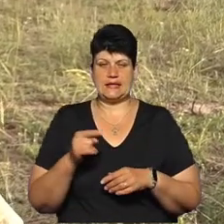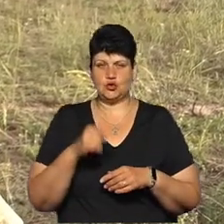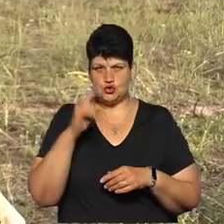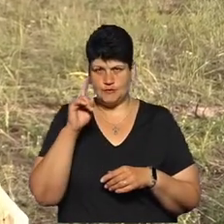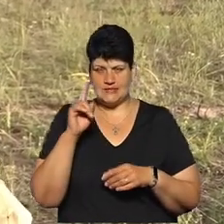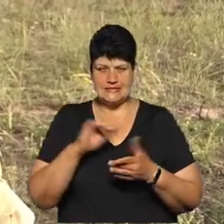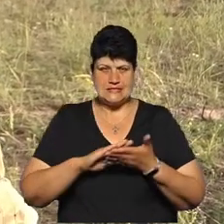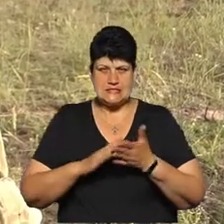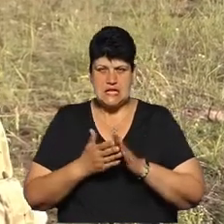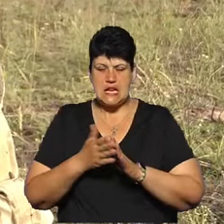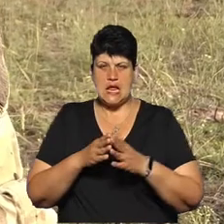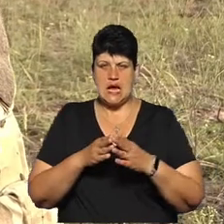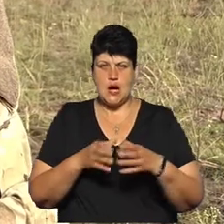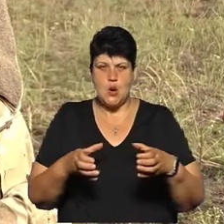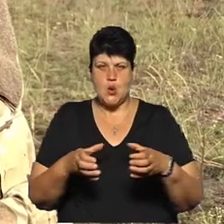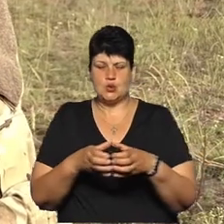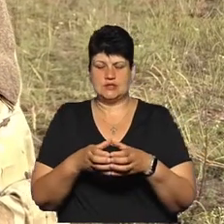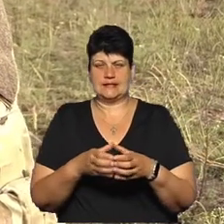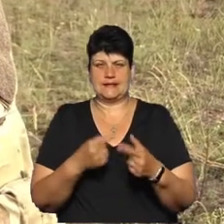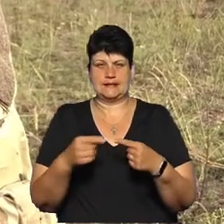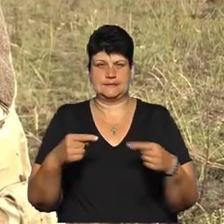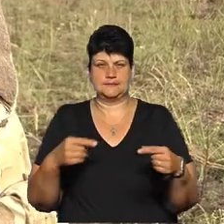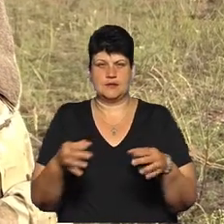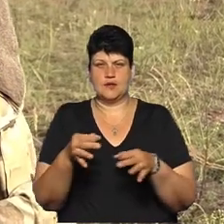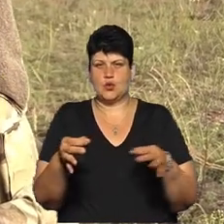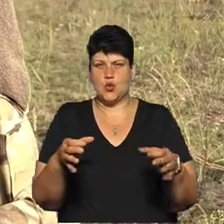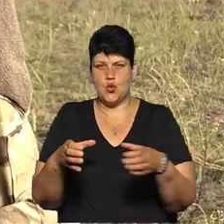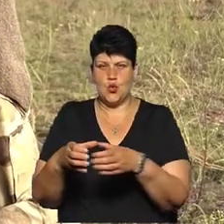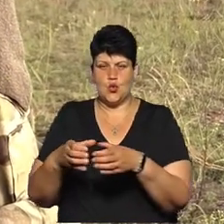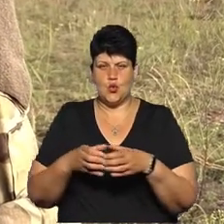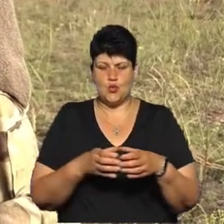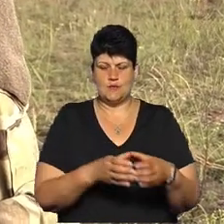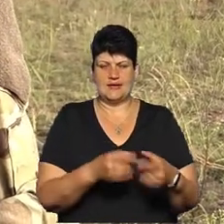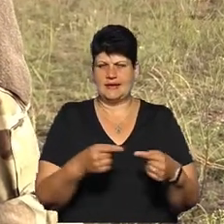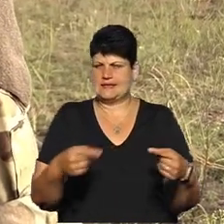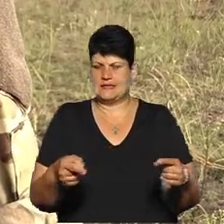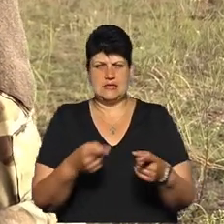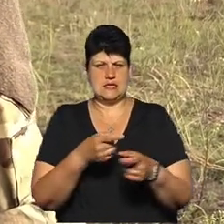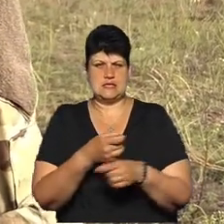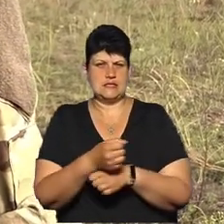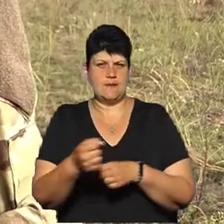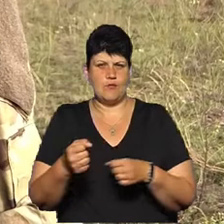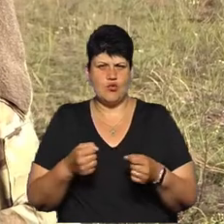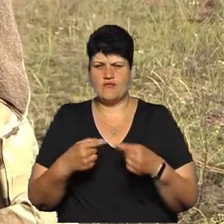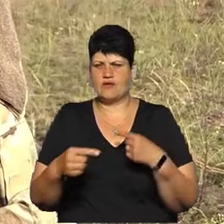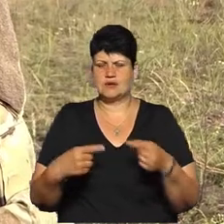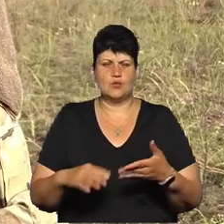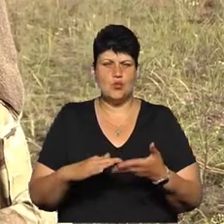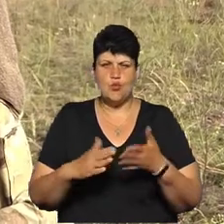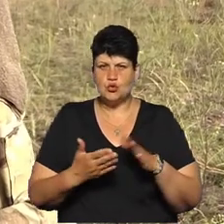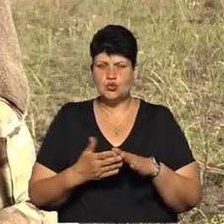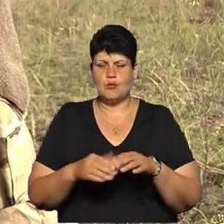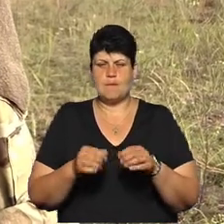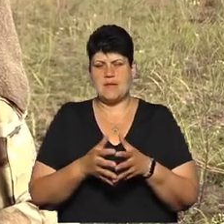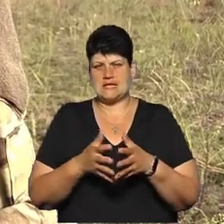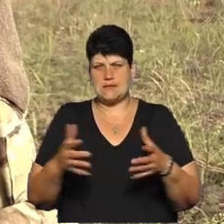різні підрозділи, різні озброєння в певних умовах, для того, щоб ми максимально були готові